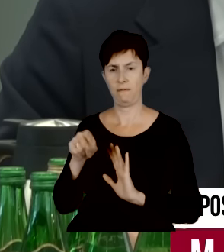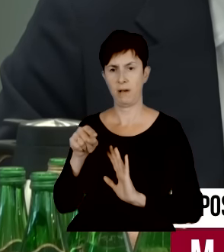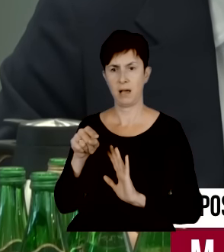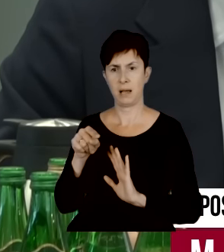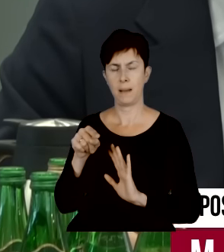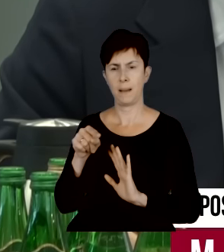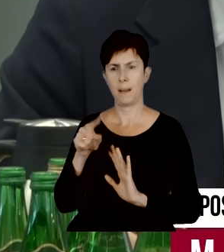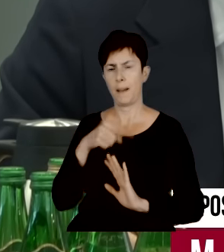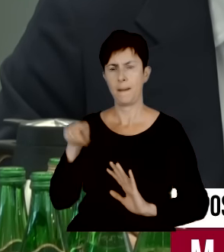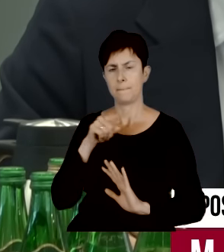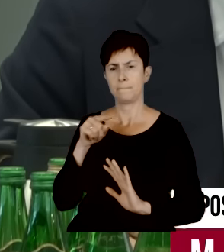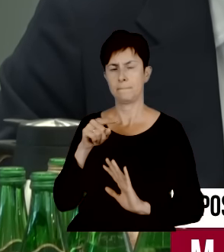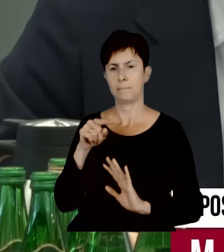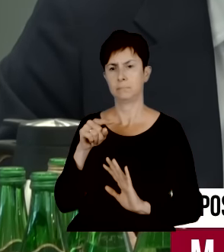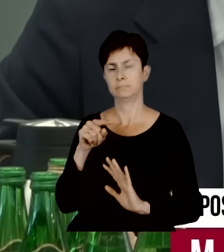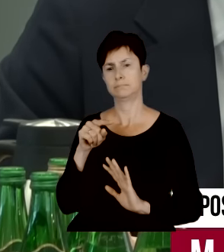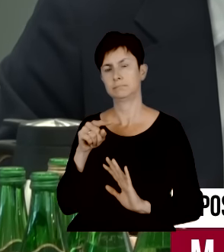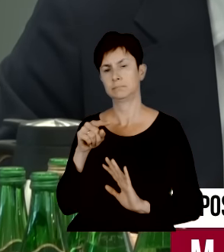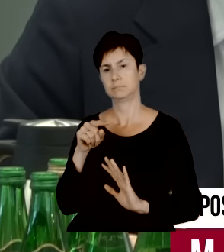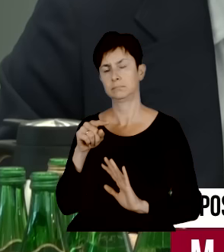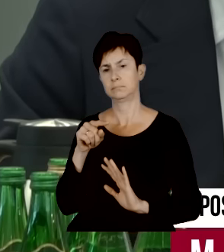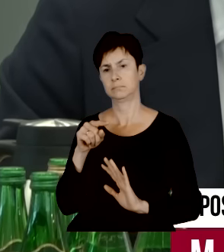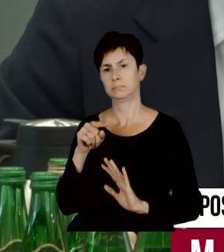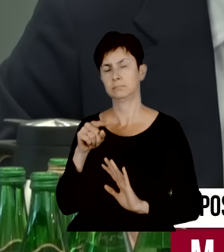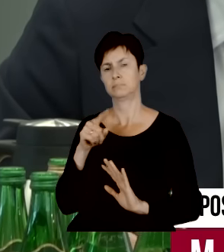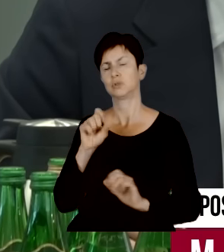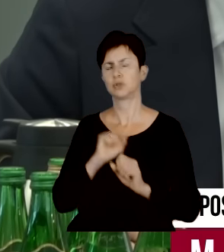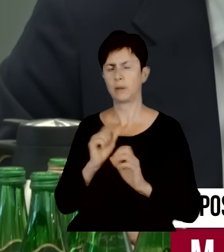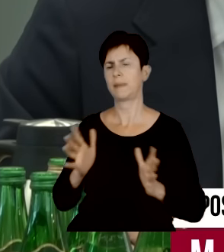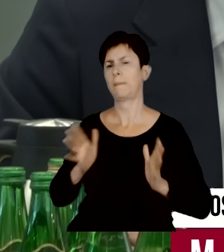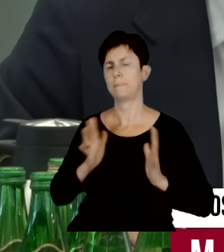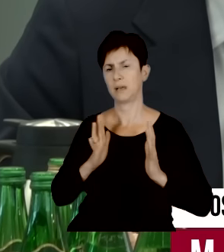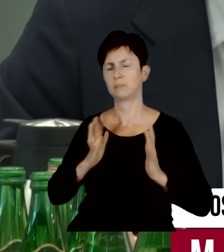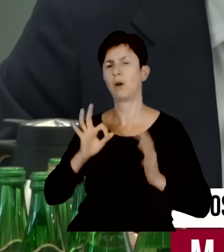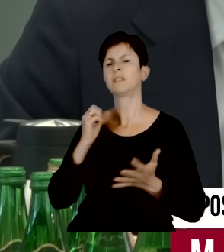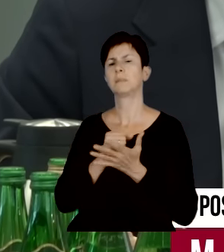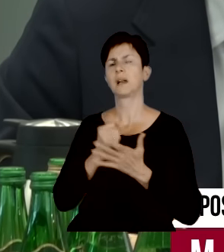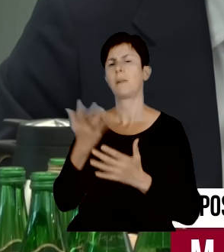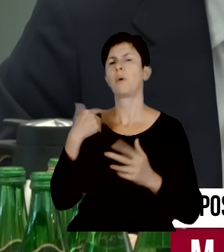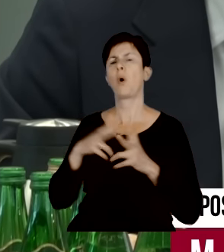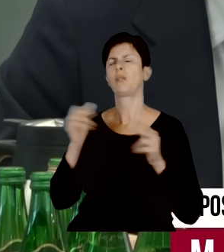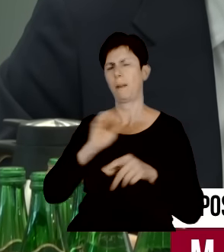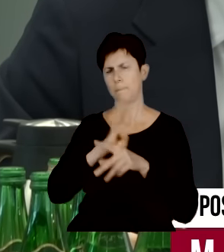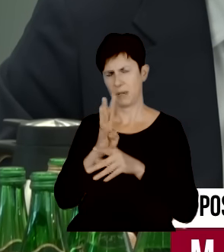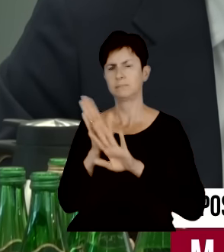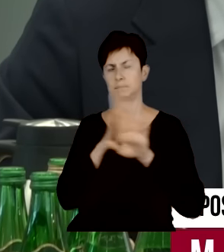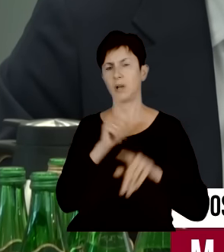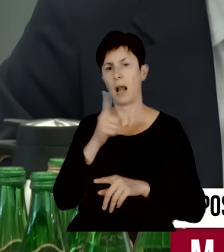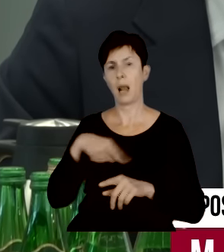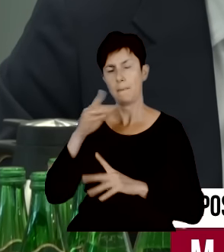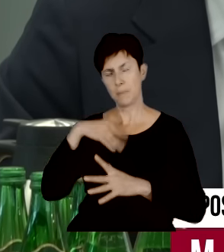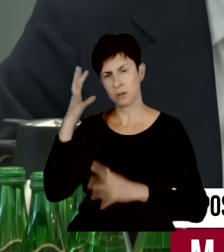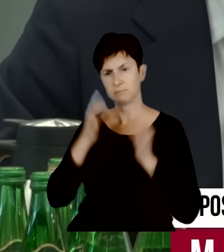poza tym że są najbezpieczniejsze ze względów sanitarnych rozważali także te kwestie czy one